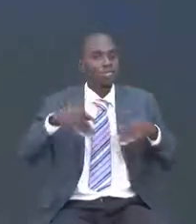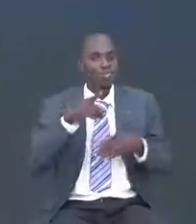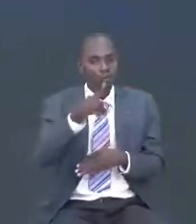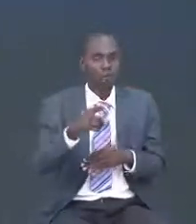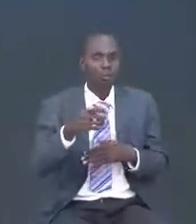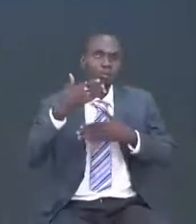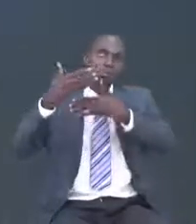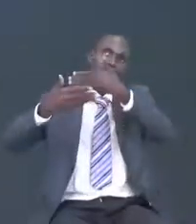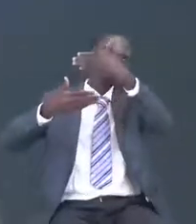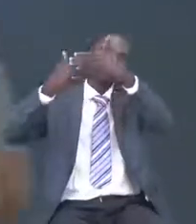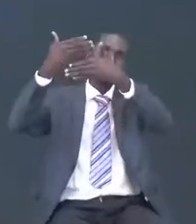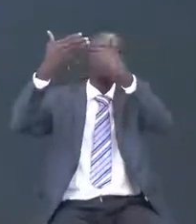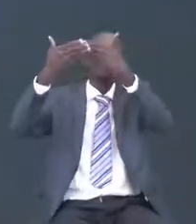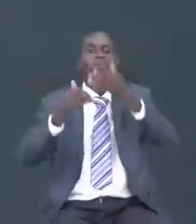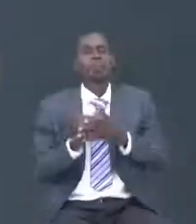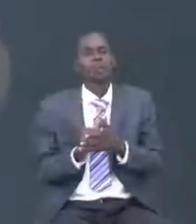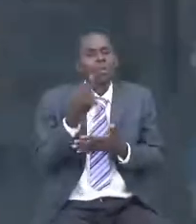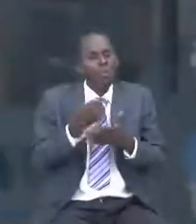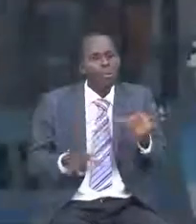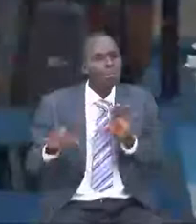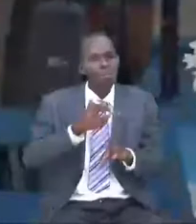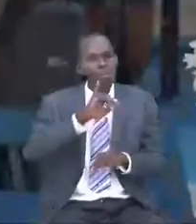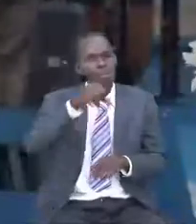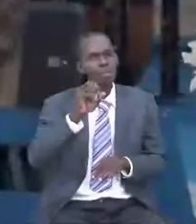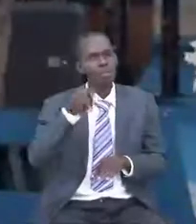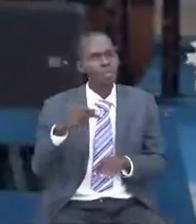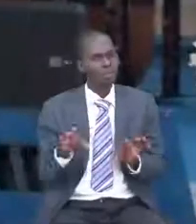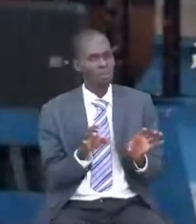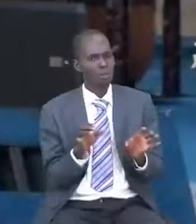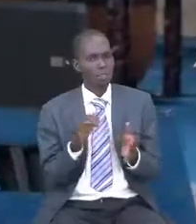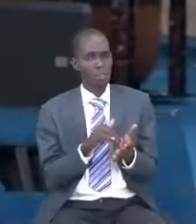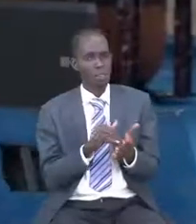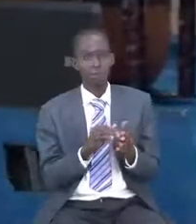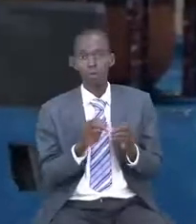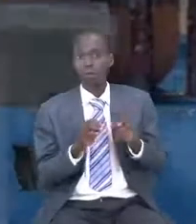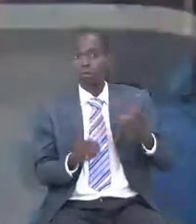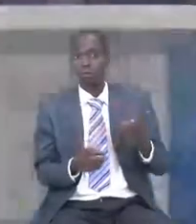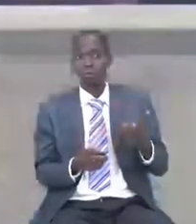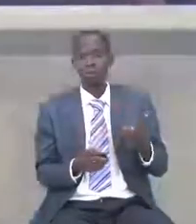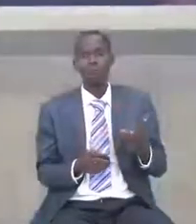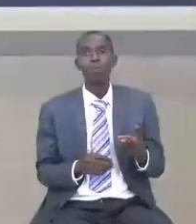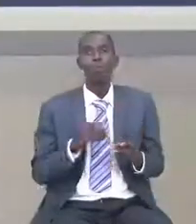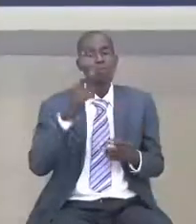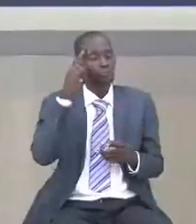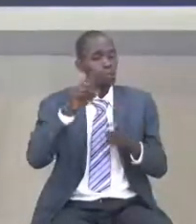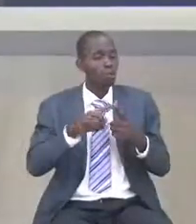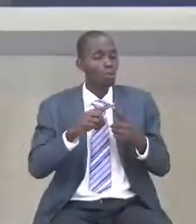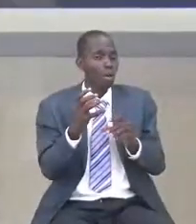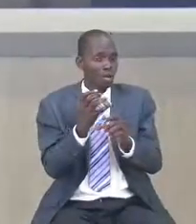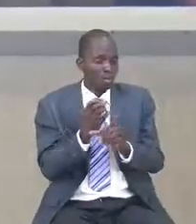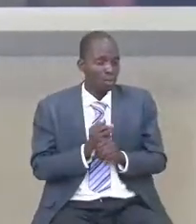progrès. Qu'est-ce qu'il a fait pour lui-même? Pour qu'il puisse avoir le progrès malgré les